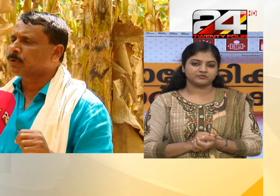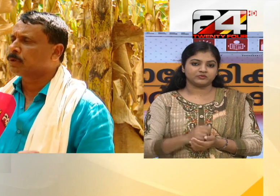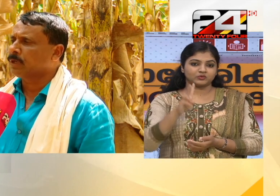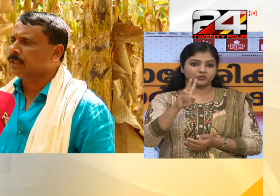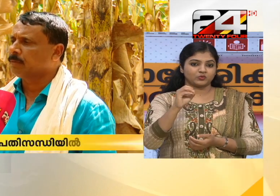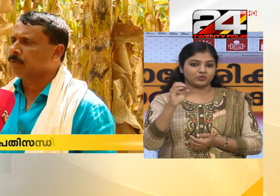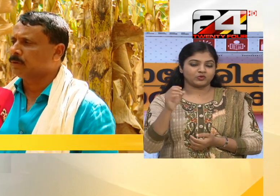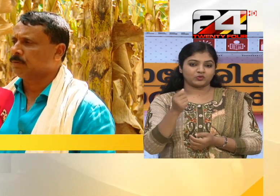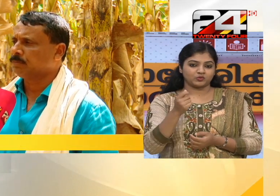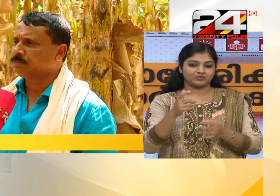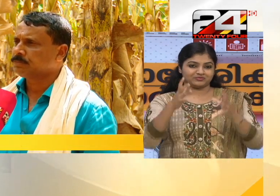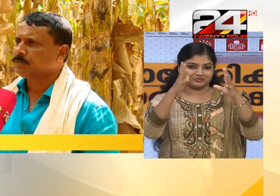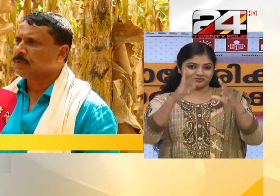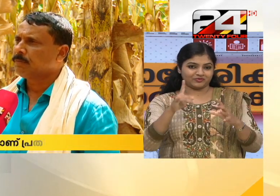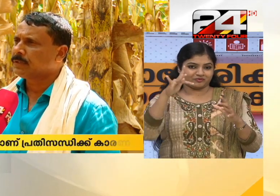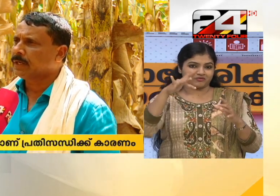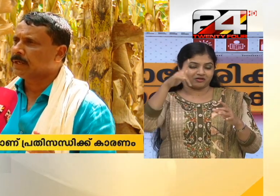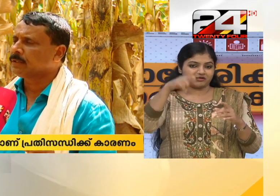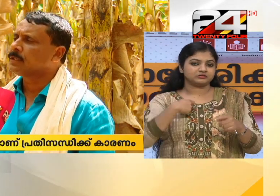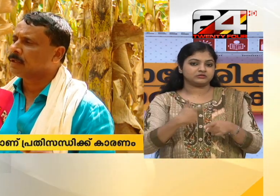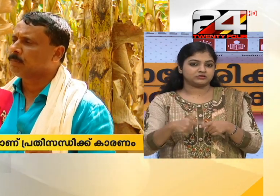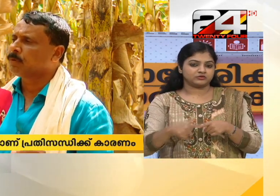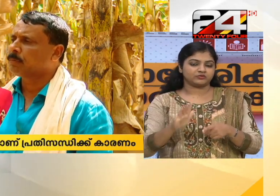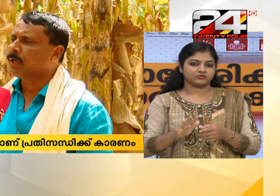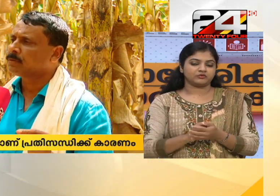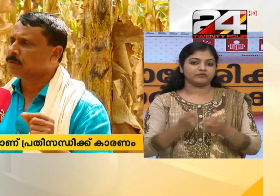200 റുപ്യ ഒരു കൊലക്ക് ഞങ്ങൾക്ക് മുടക്ക് വരും. വിറ്റാ കിട്ടുന്നത്